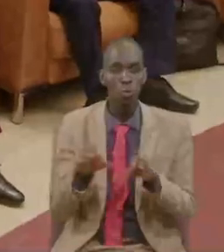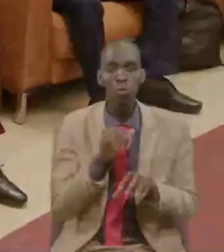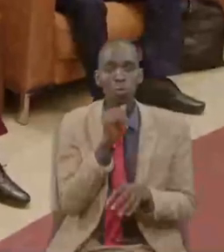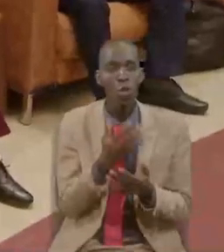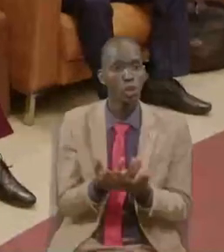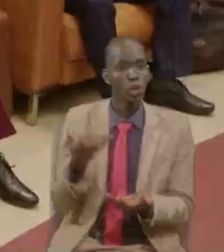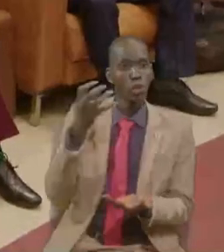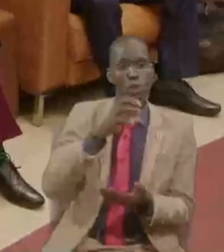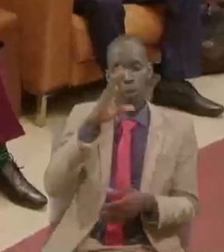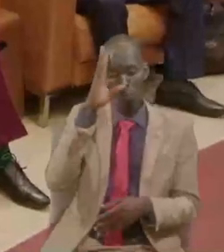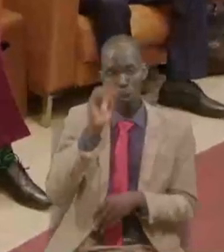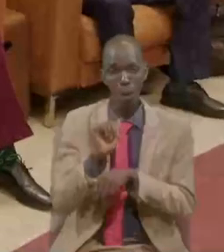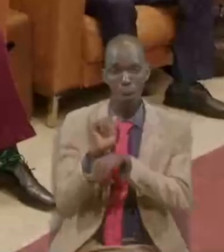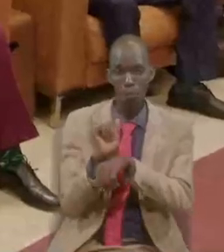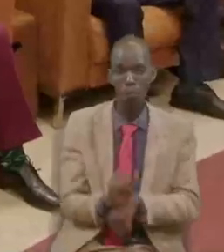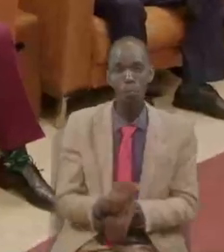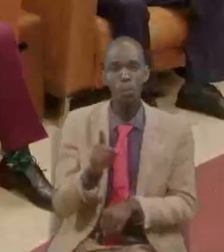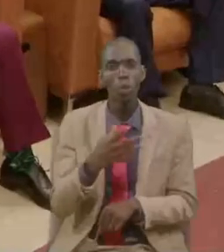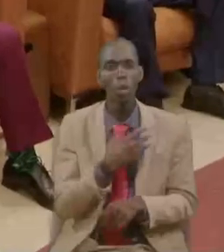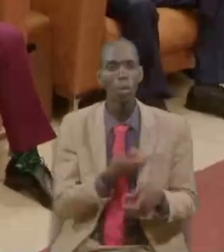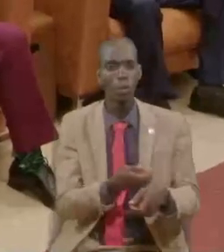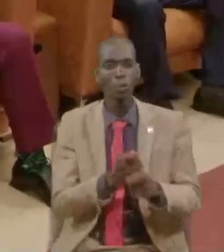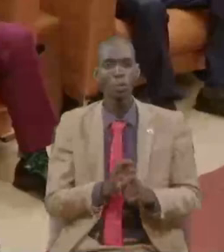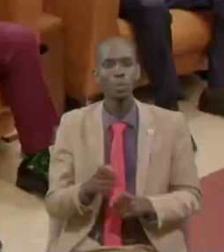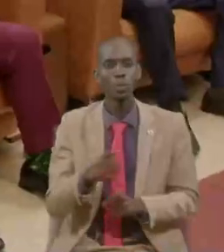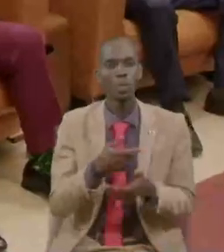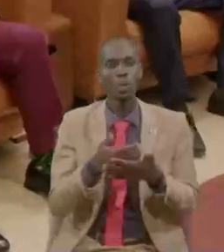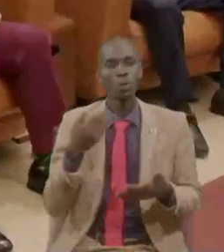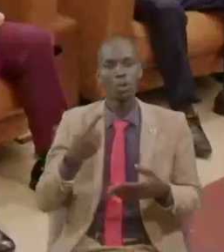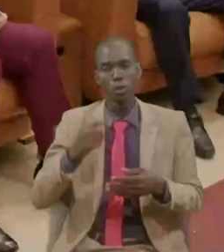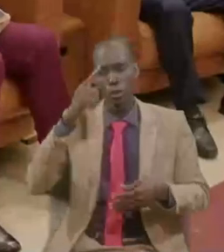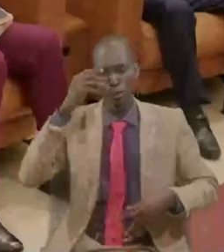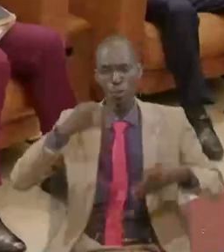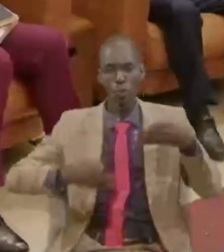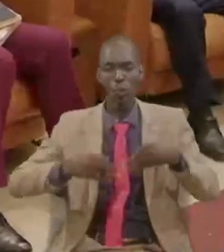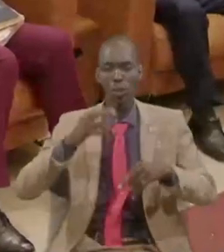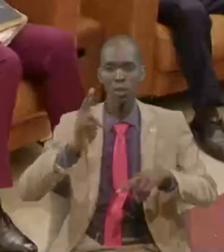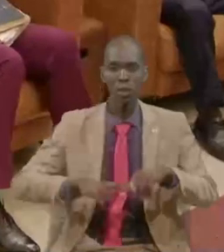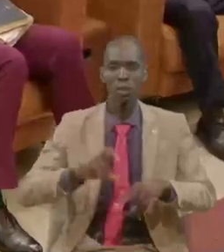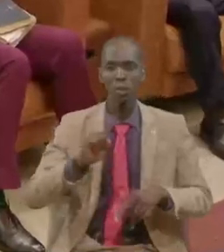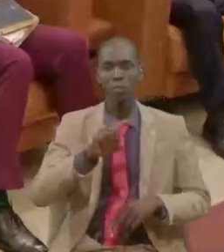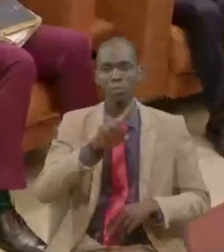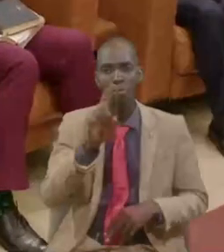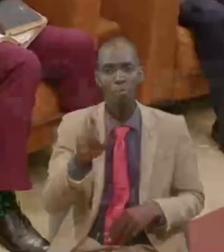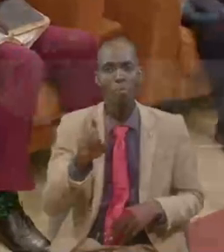Ne sont-ce pas les riches qui vous oppriment et qui vous traînent devant les tribunaux?